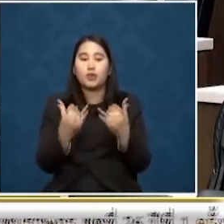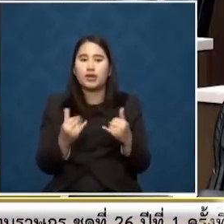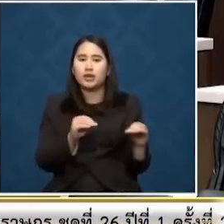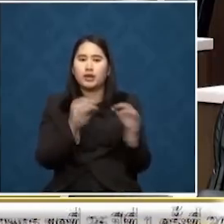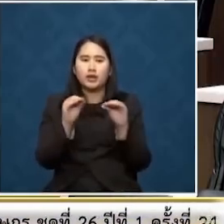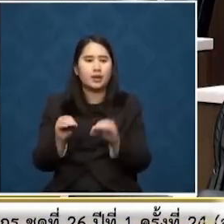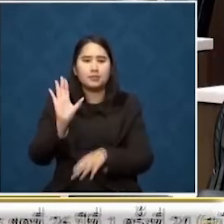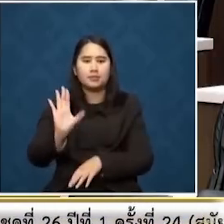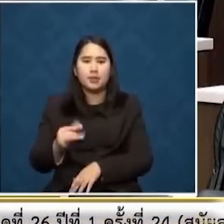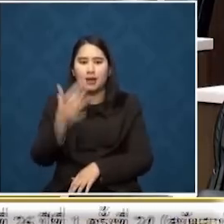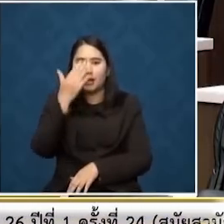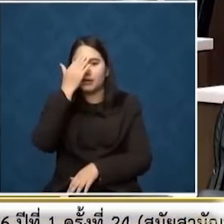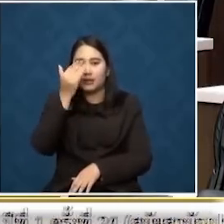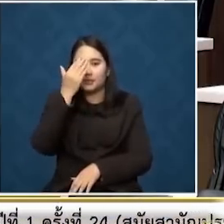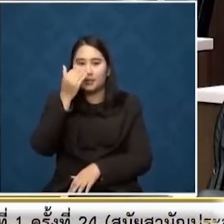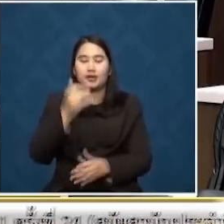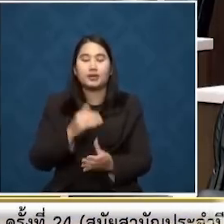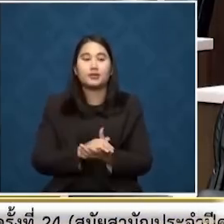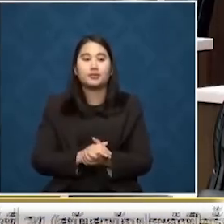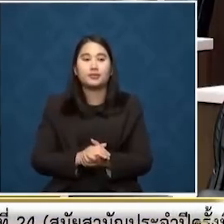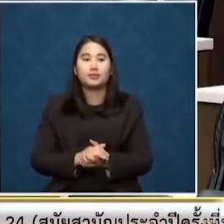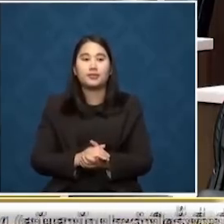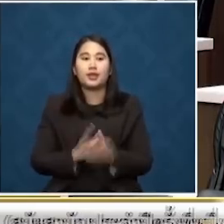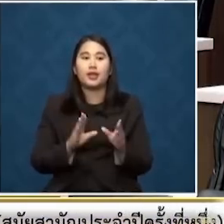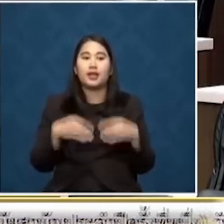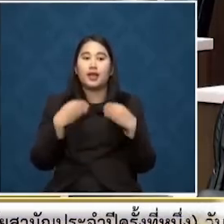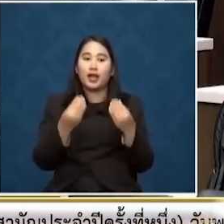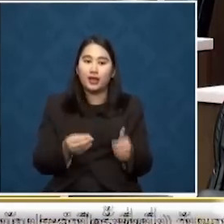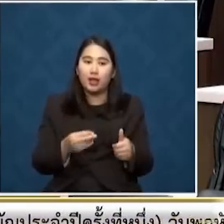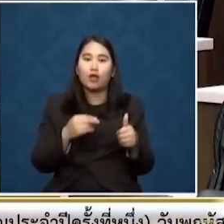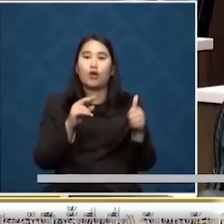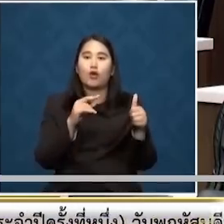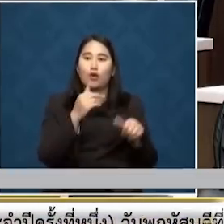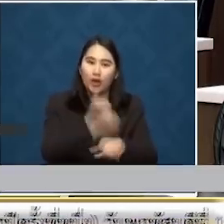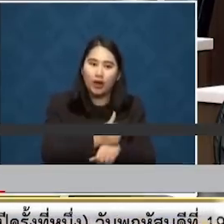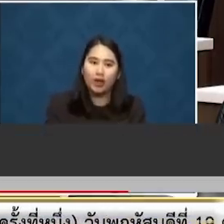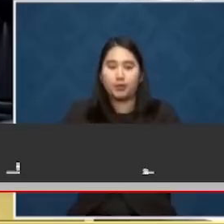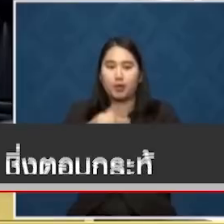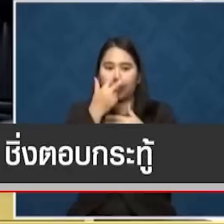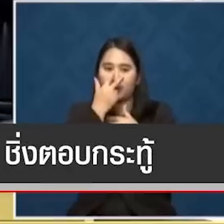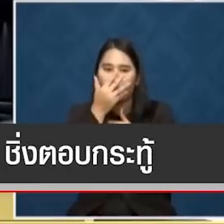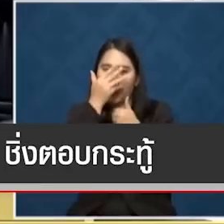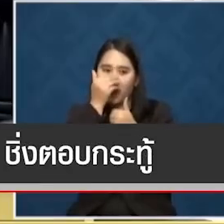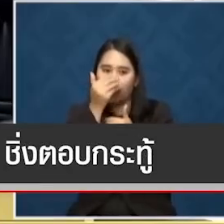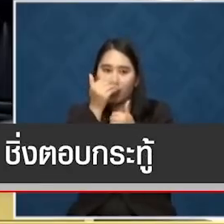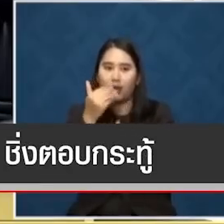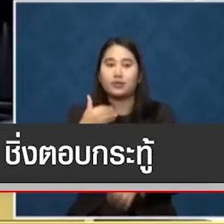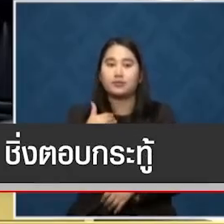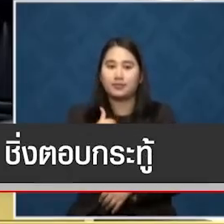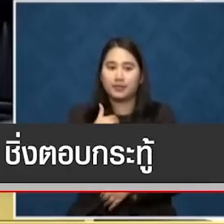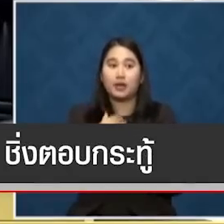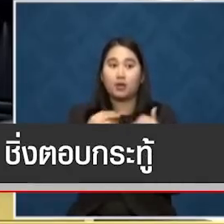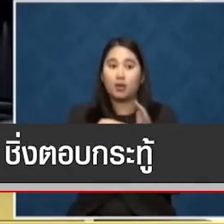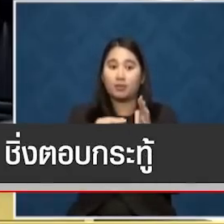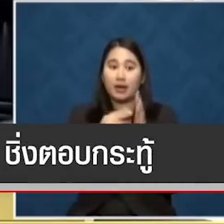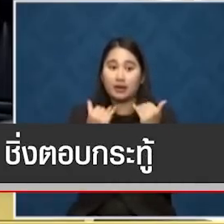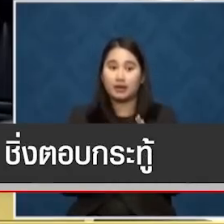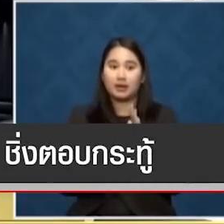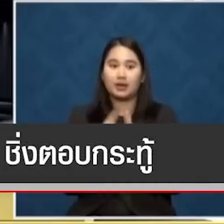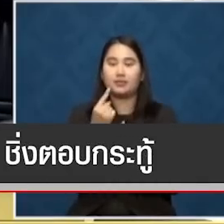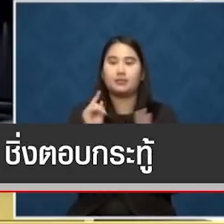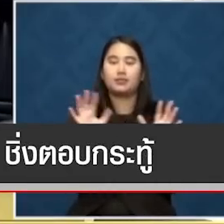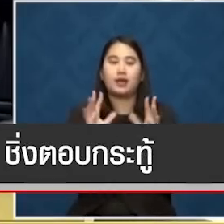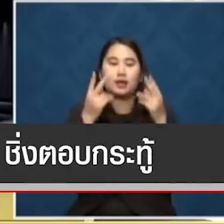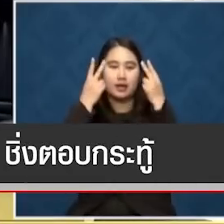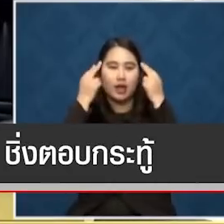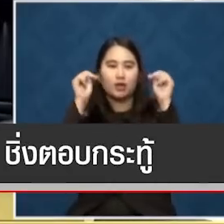การประท้วงกันเกิดการตั้งคำถามกันไปดูครับบรรยากาศในสภาครับ นะครับและไม่ใช่ครั้งนี้ครั้งแรกครับท่านนาย